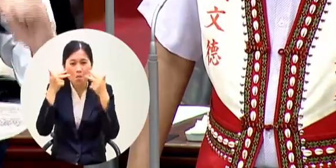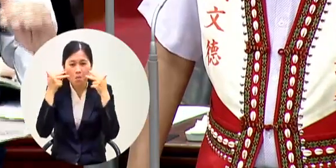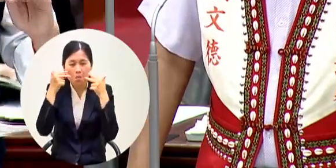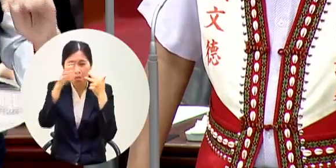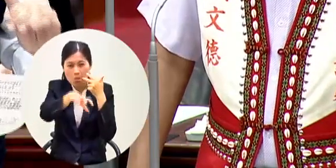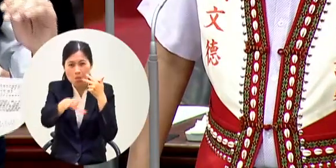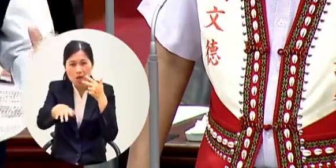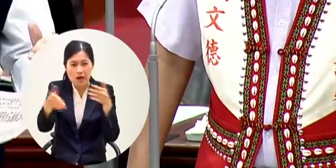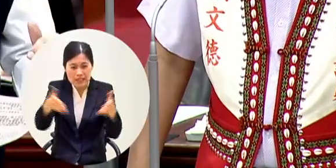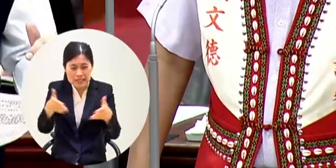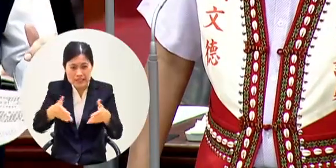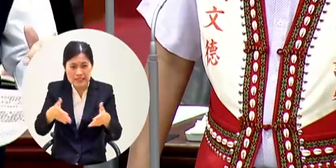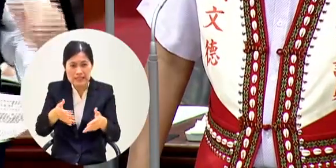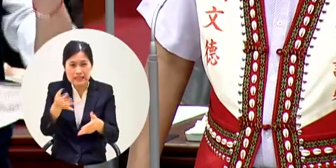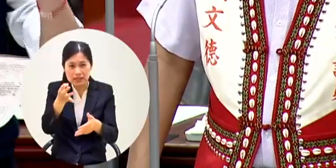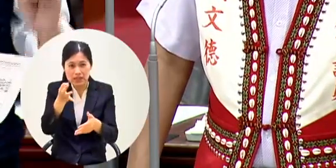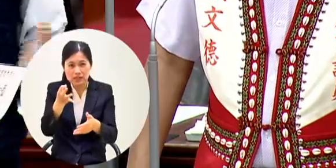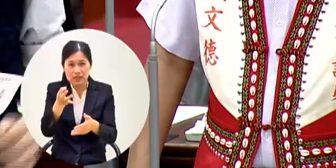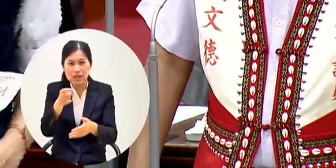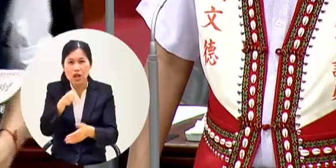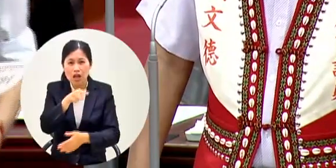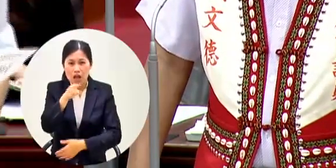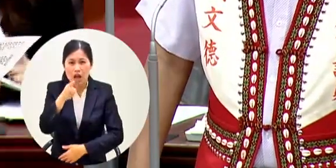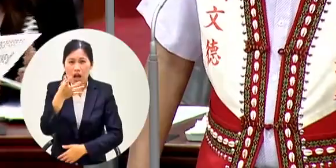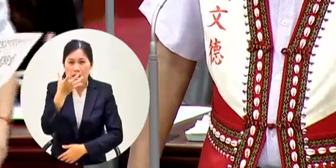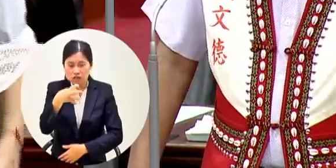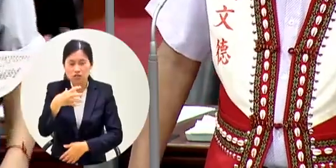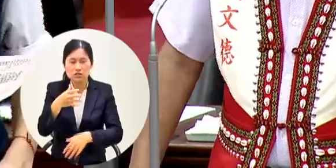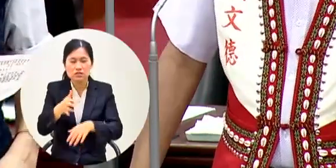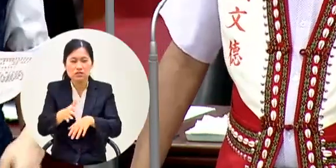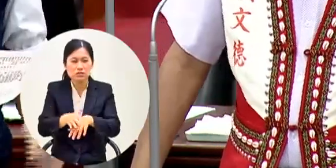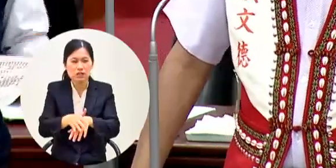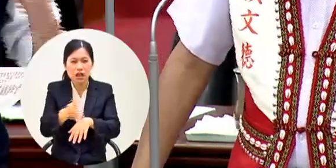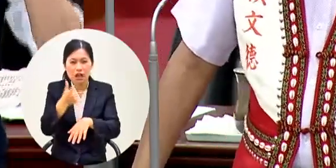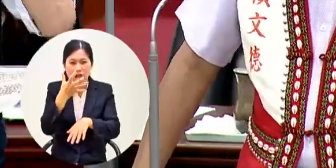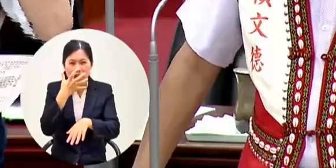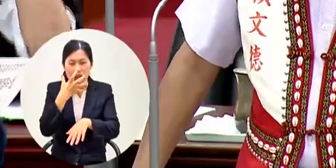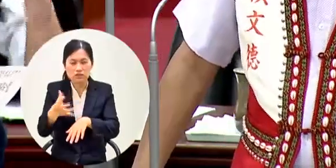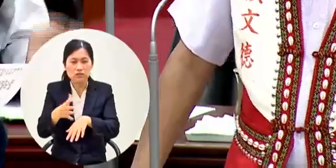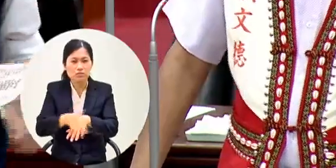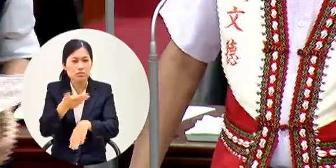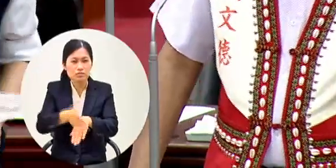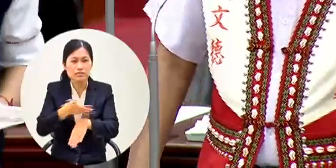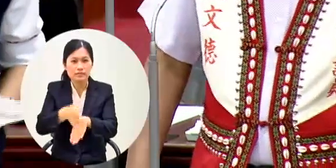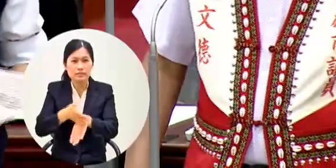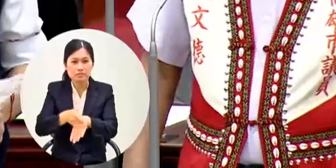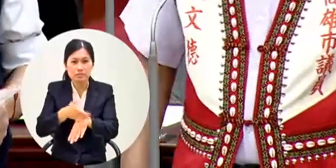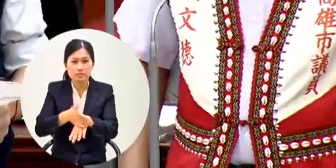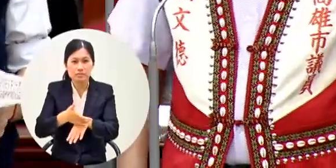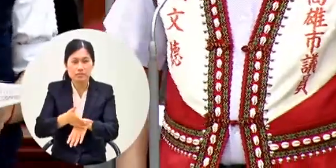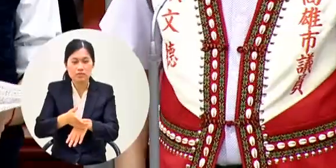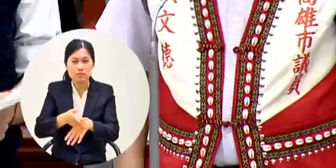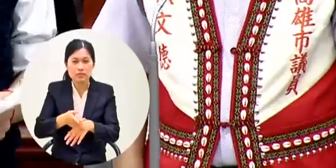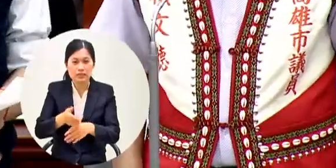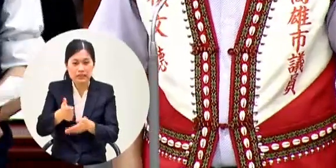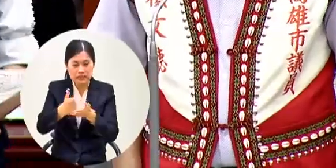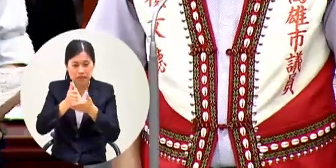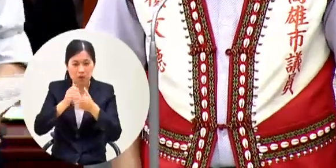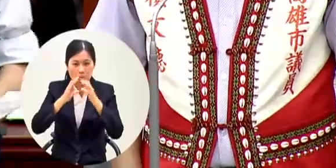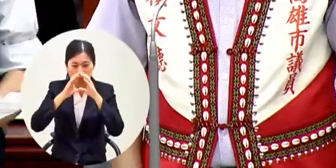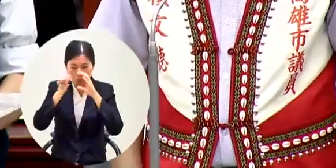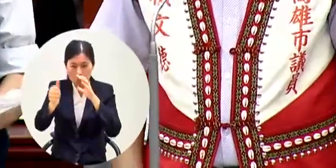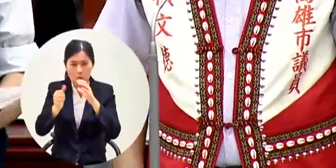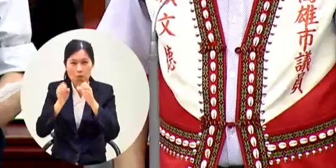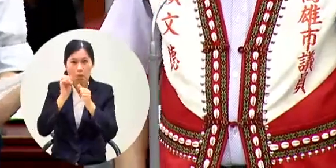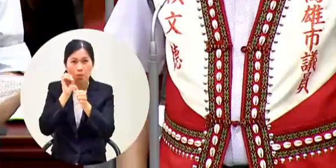个。所以我们只能够未来原乡地区的建设的经费，我们一定不会让原乡吃亏，这